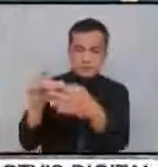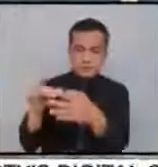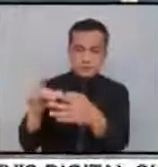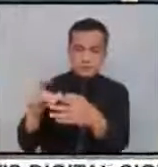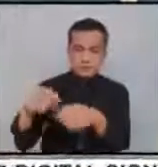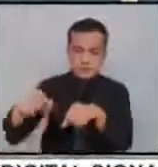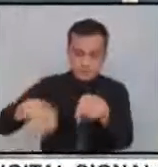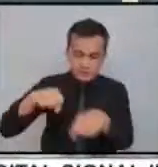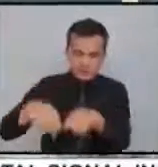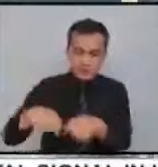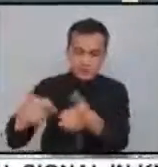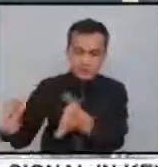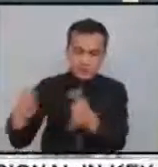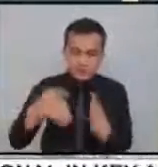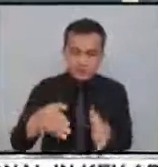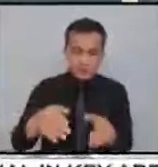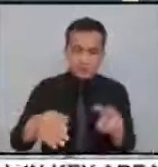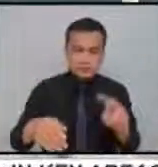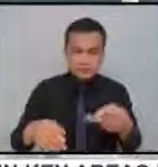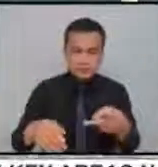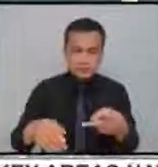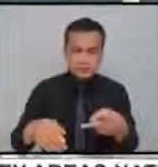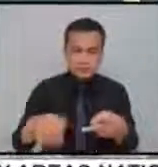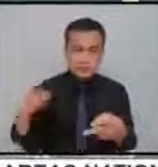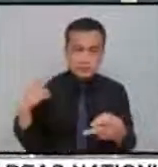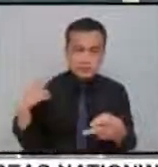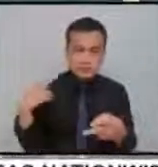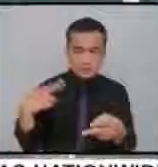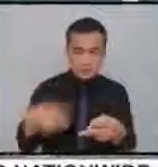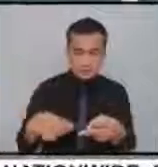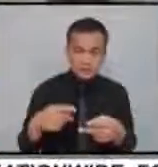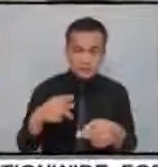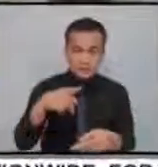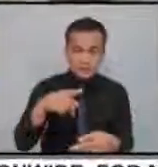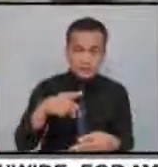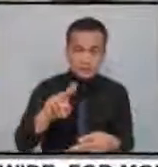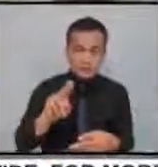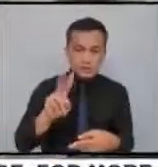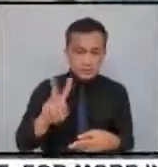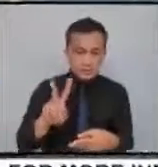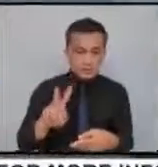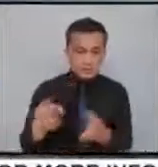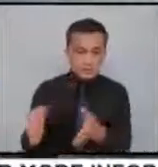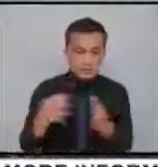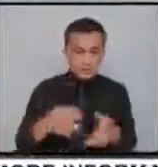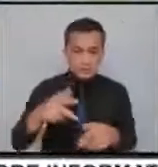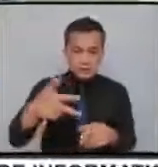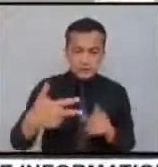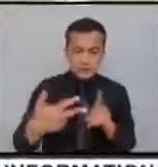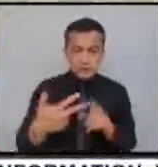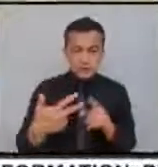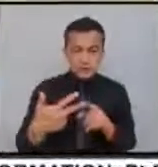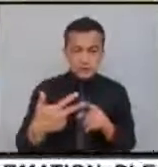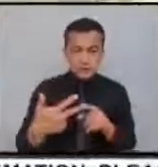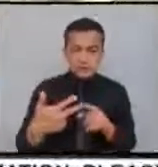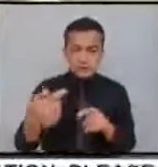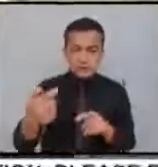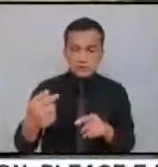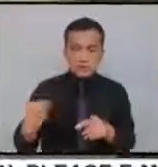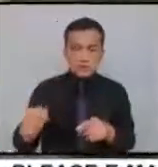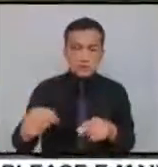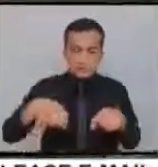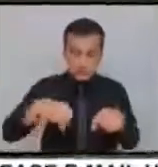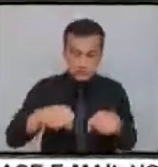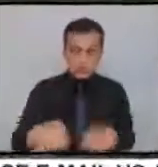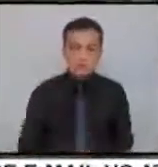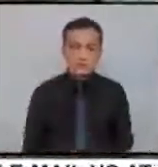Ang ikalawang linya naman mula sa kanan ay para sa mga public utility vehicles, habang ang ikatlong linya ay para sa mga motorsiklo.